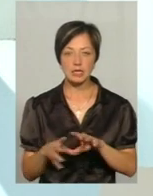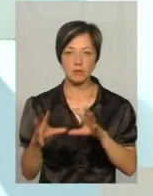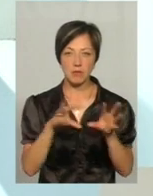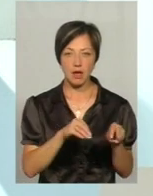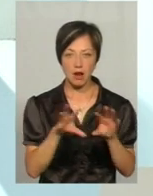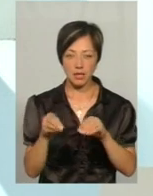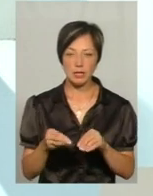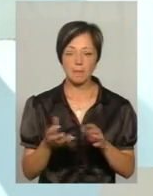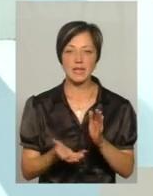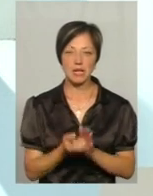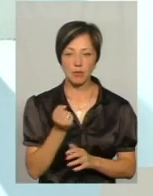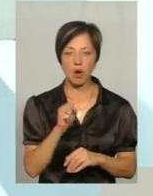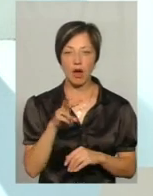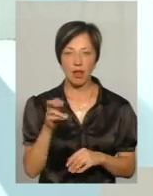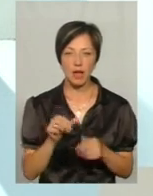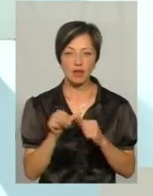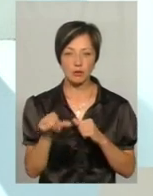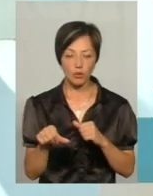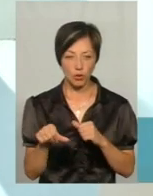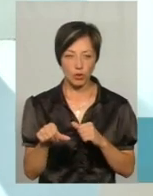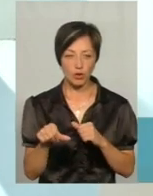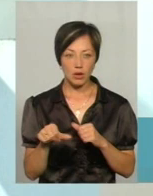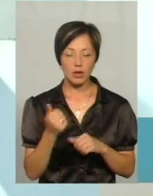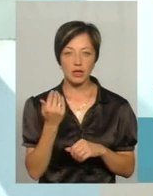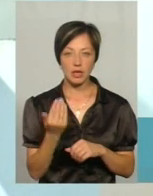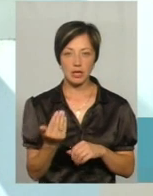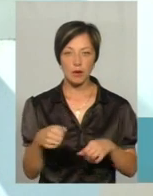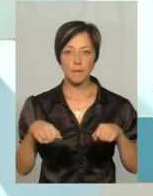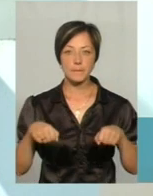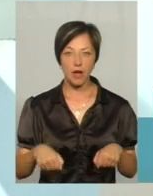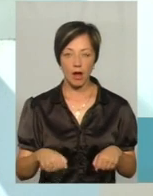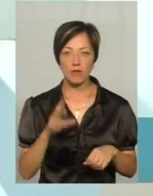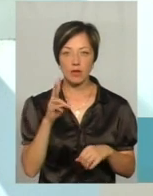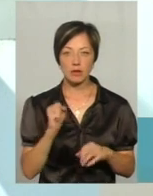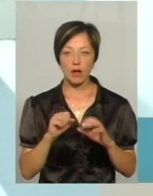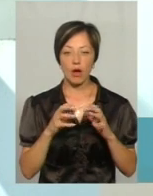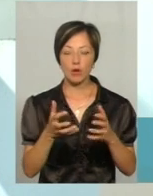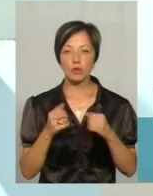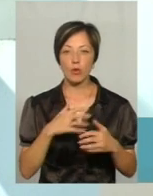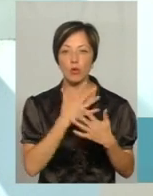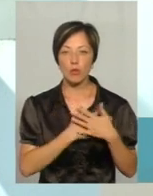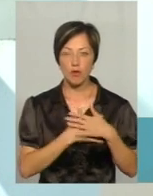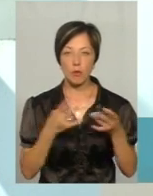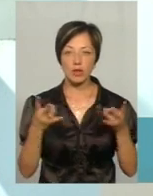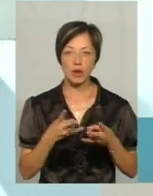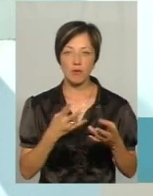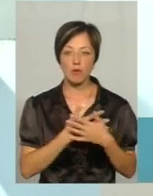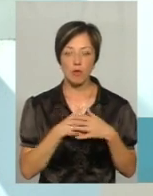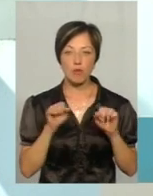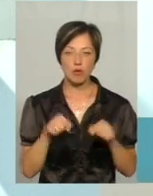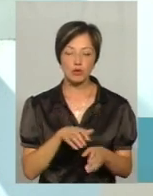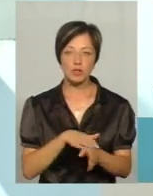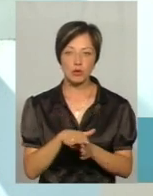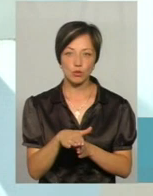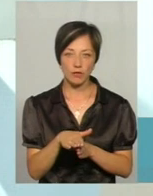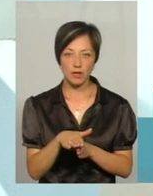саме підтримку. Але, окрім того, їхнє право на отримання любові чи потребу в любові можуть